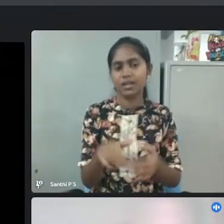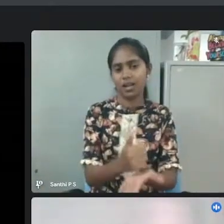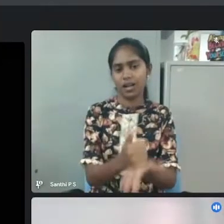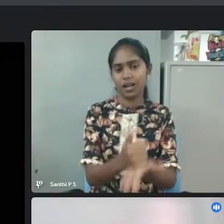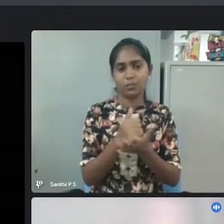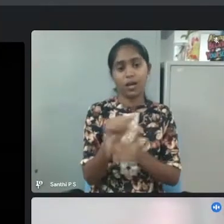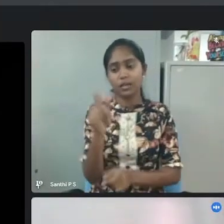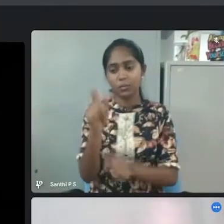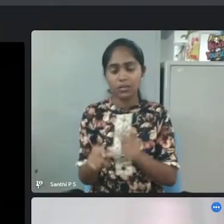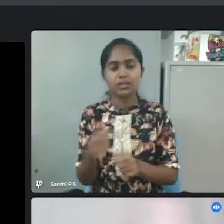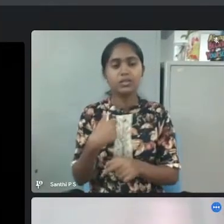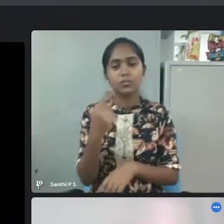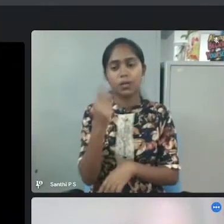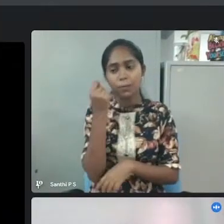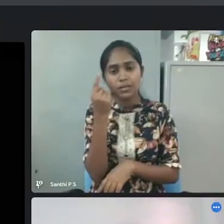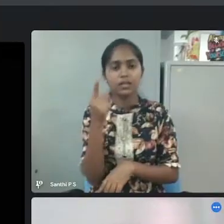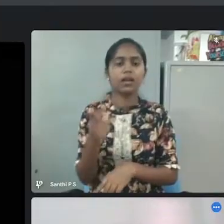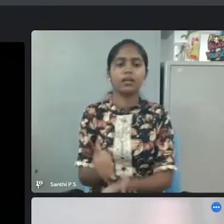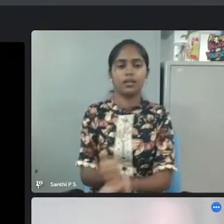കൂടെ സഹായിക്കുന്നുണ്ട്.